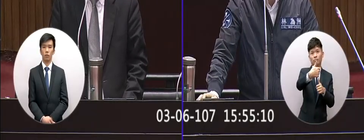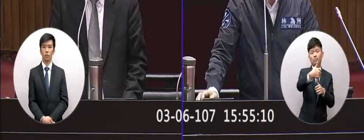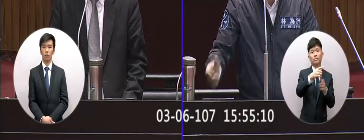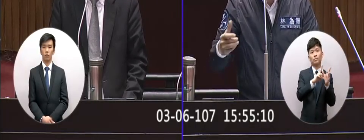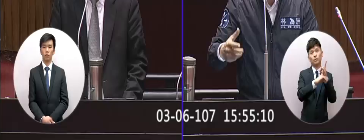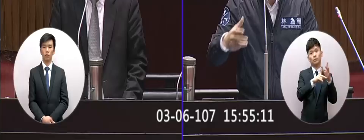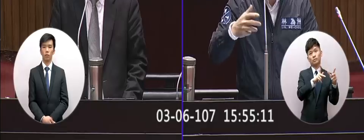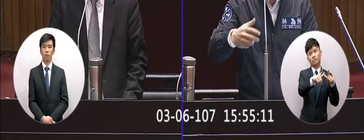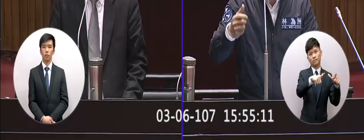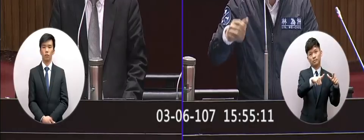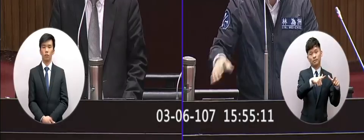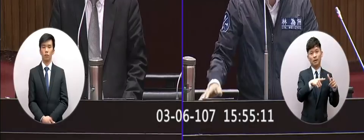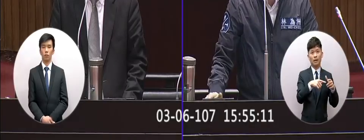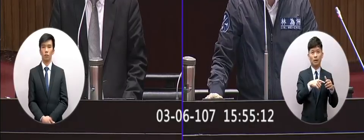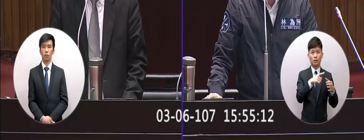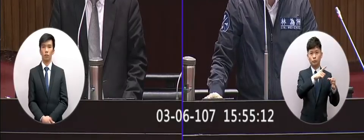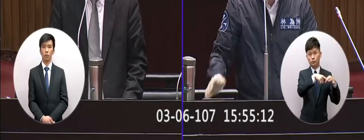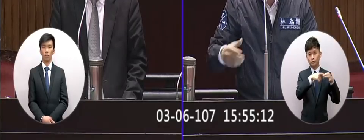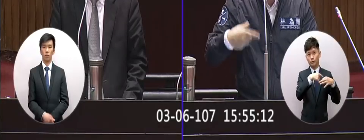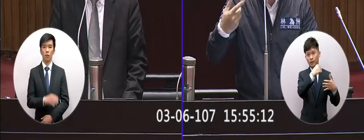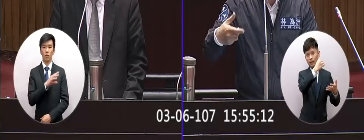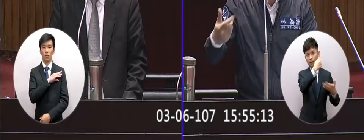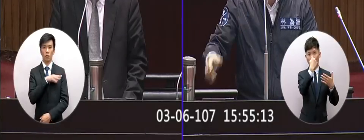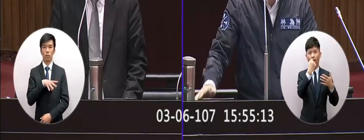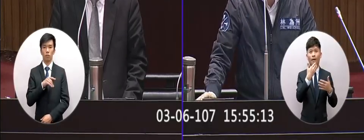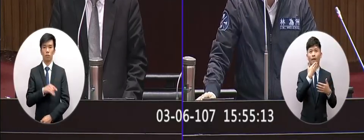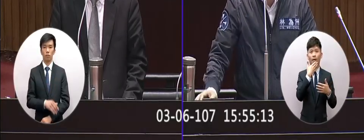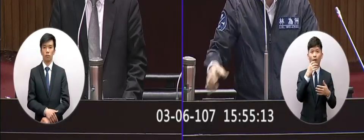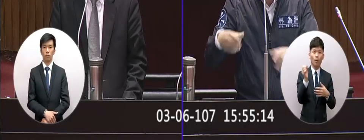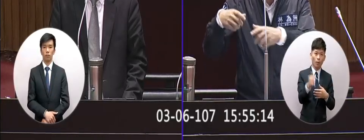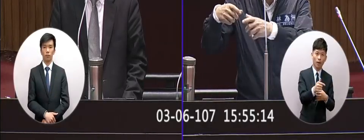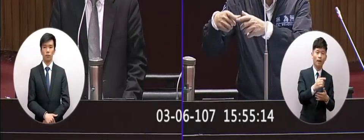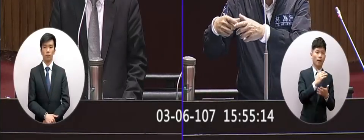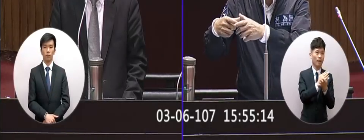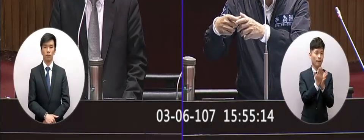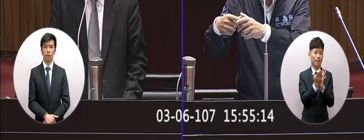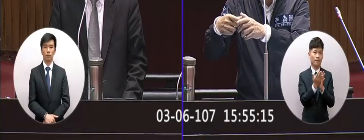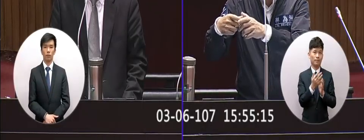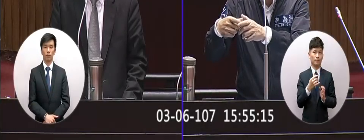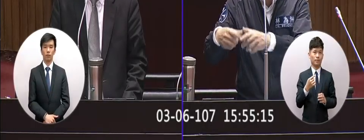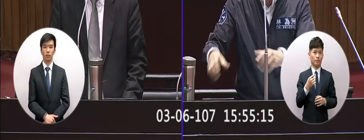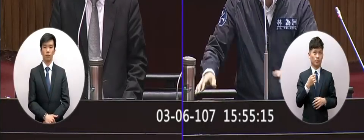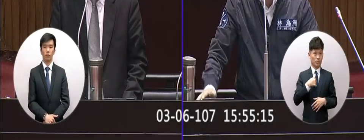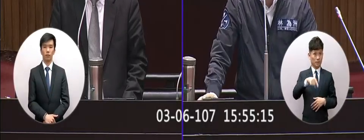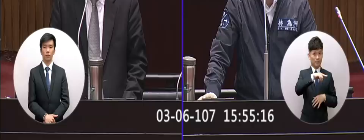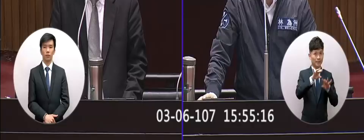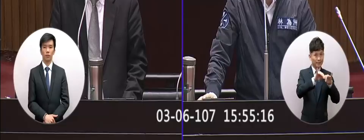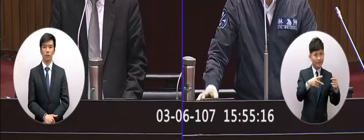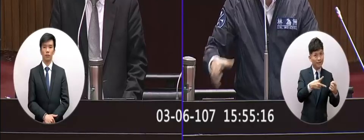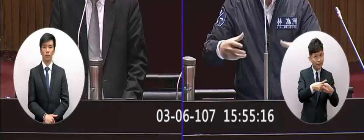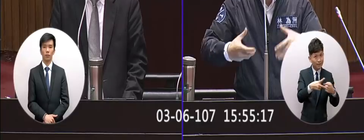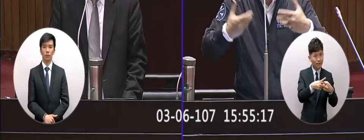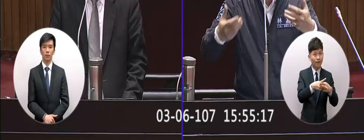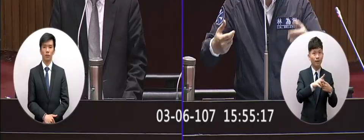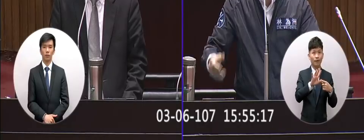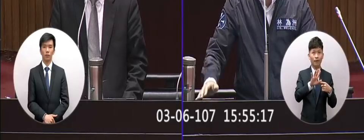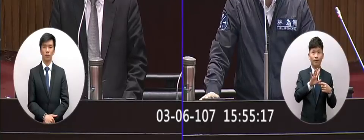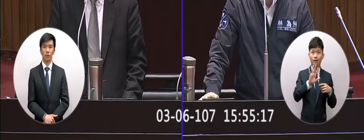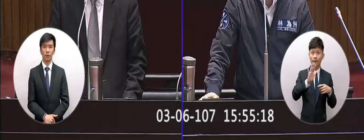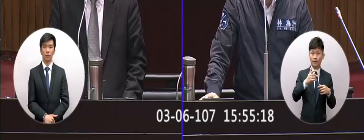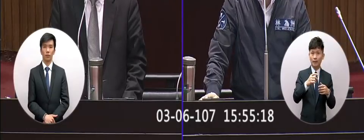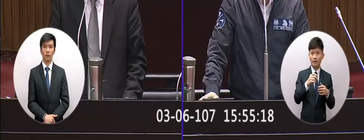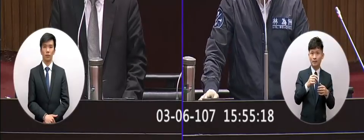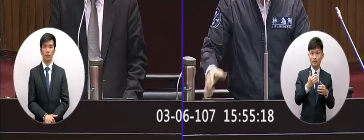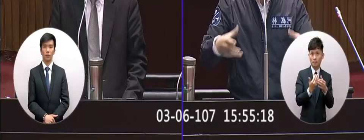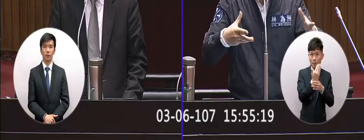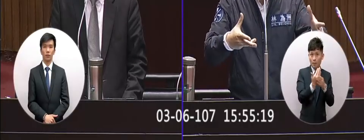开始 以产值啦各方面的话，它的效率来讲，其实我们那边 用地不大，但是它的效率很